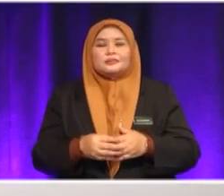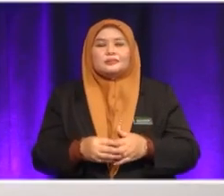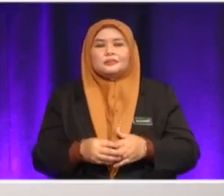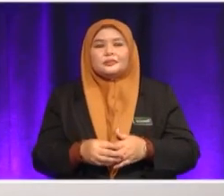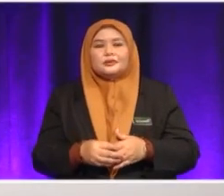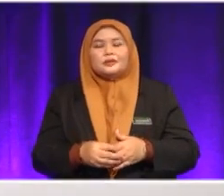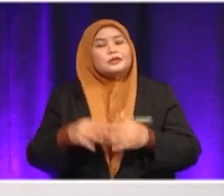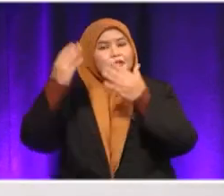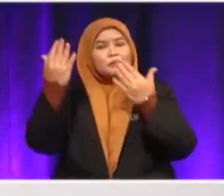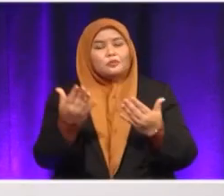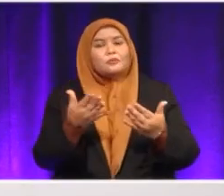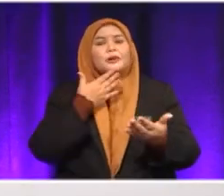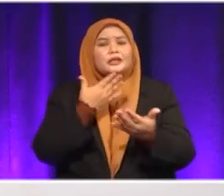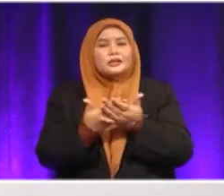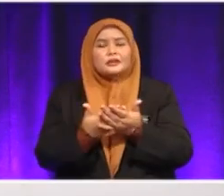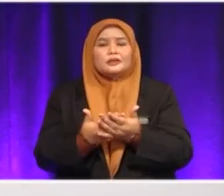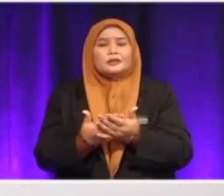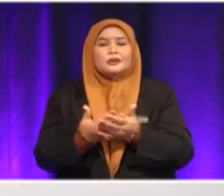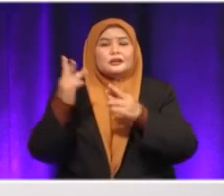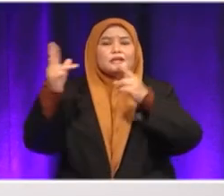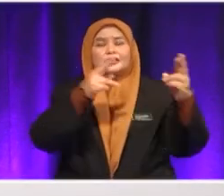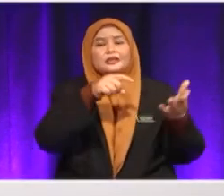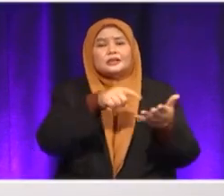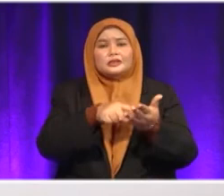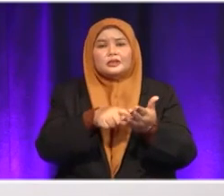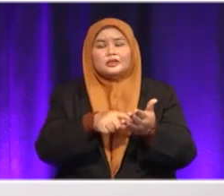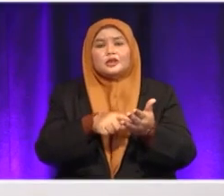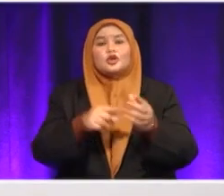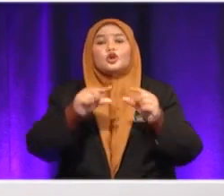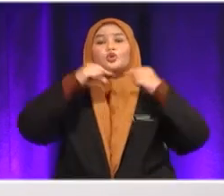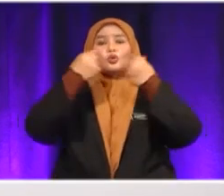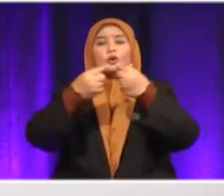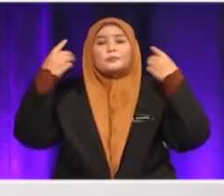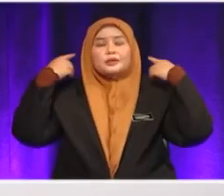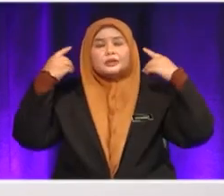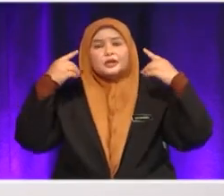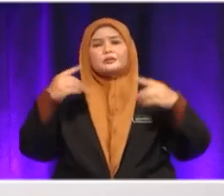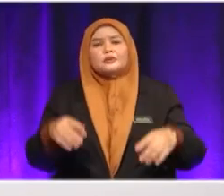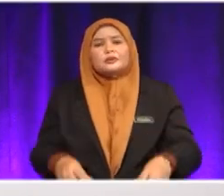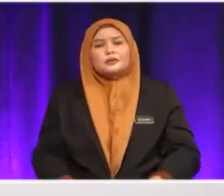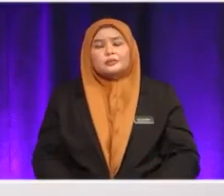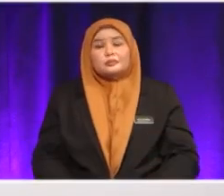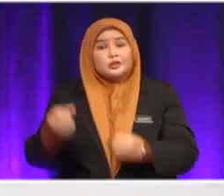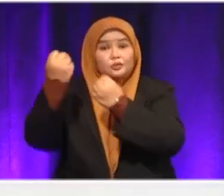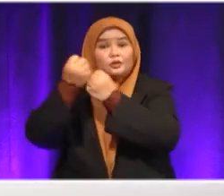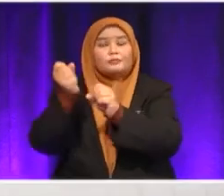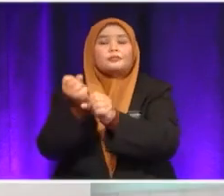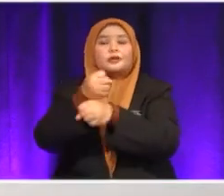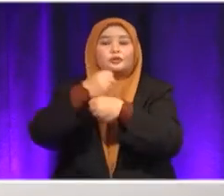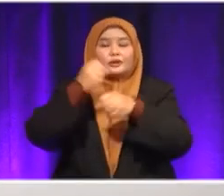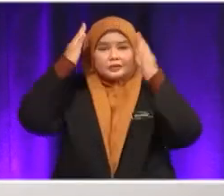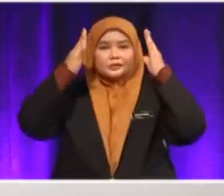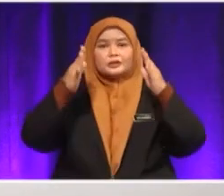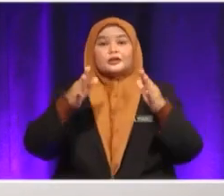menyambut baik rancangan ini bagi golongan pedagang dan penguasa industri pula menyukur pembentukan Malaysia